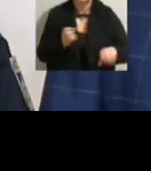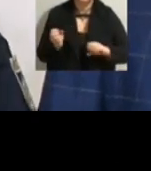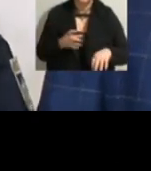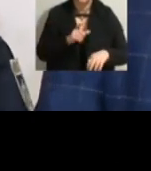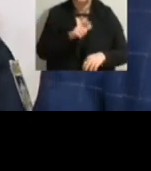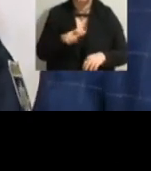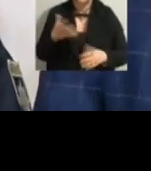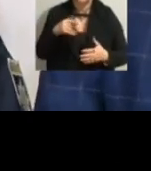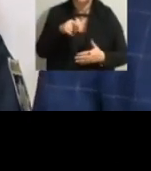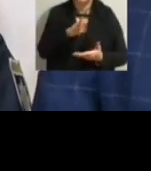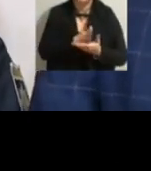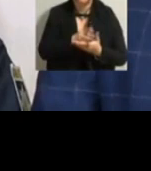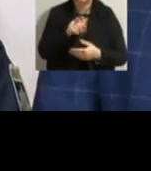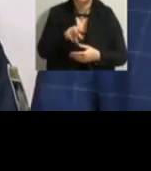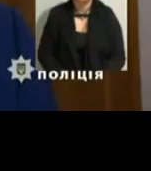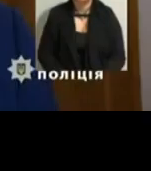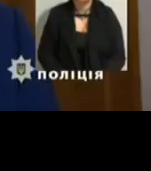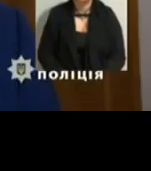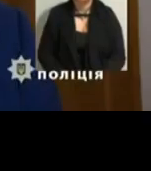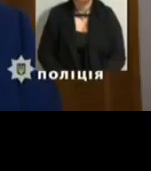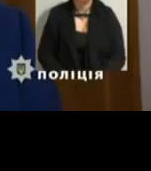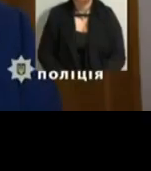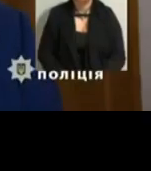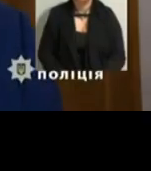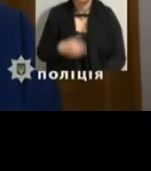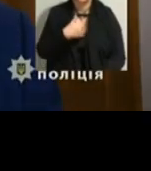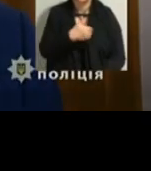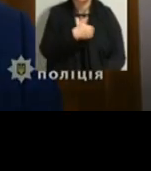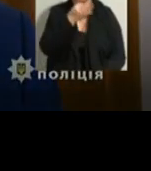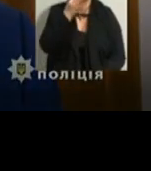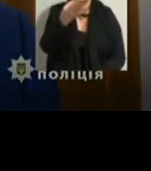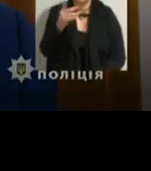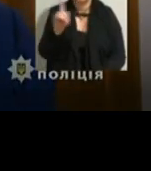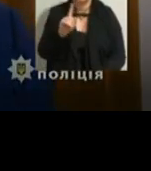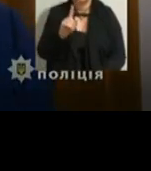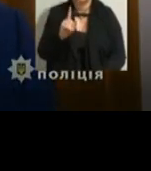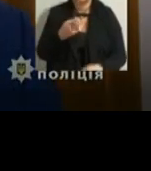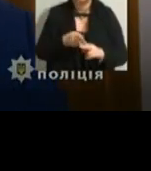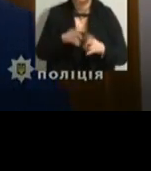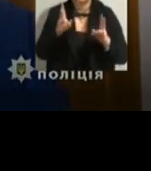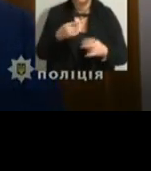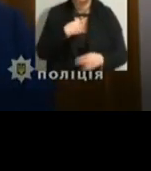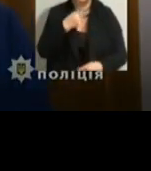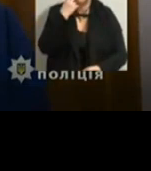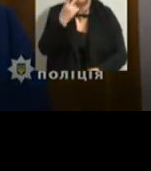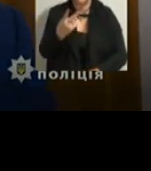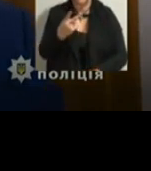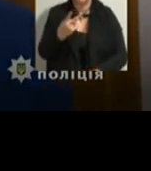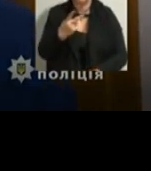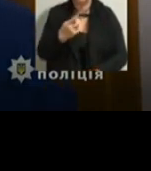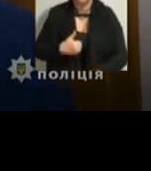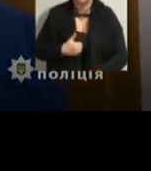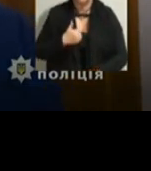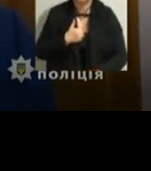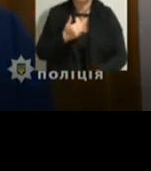Тобто, фактично, вона була неможлива. Я хочу сказати, що крім трагедії, ми бачили і прояви героїзму. Це коли одна